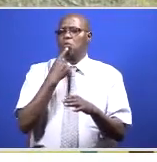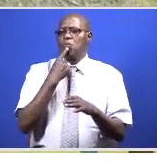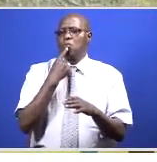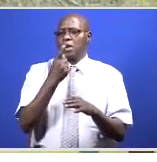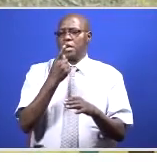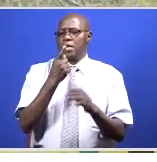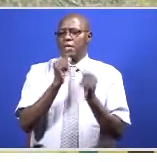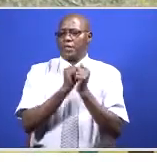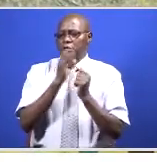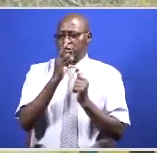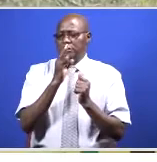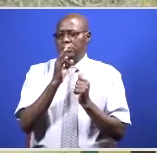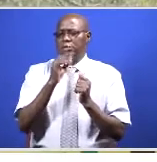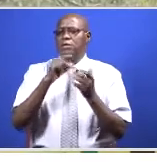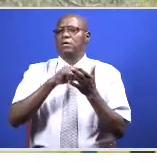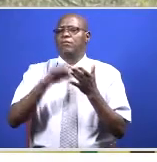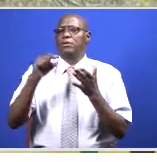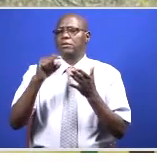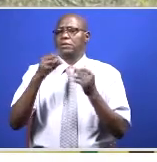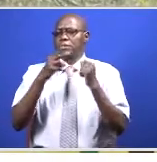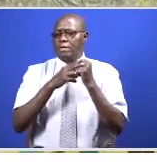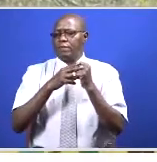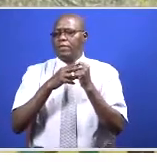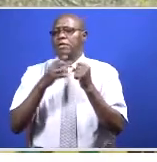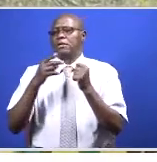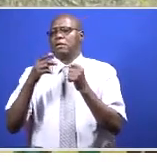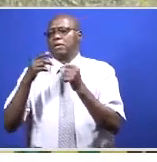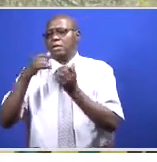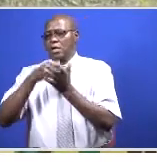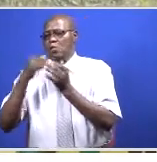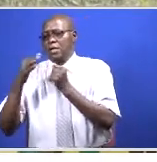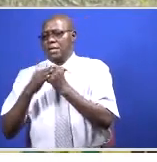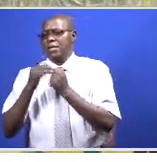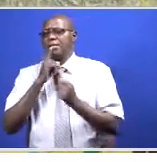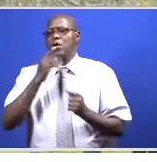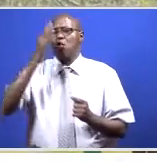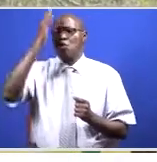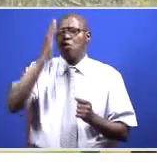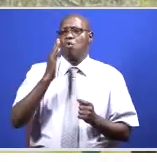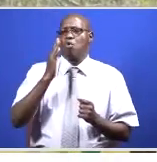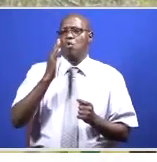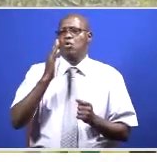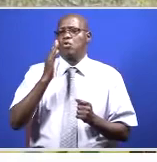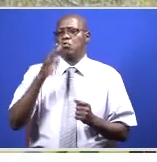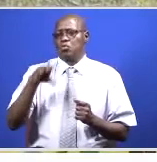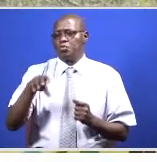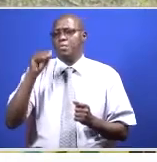113 mstari wa 7 na 8 inasema Mungu umchukua mtu mnyonge